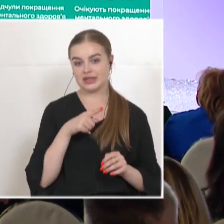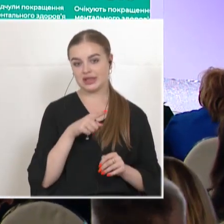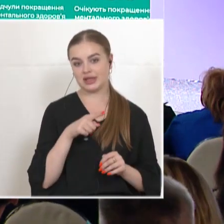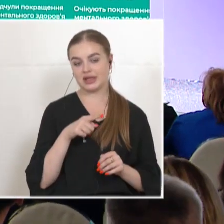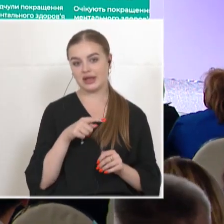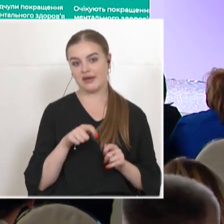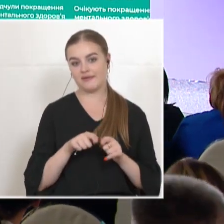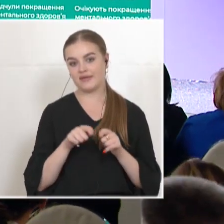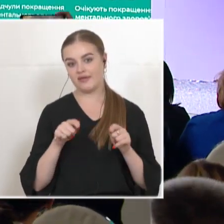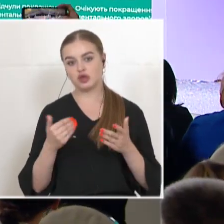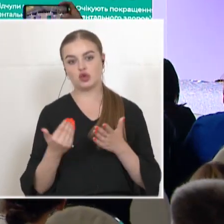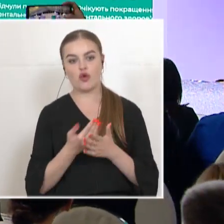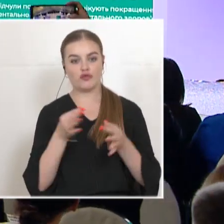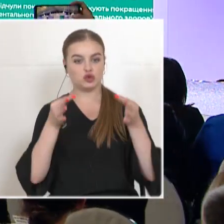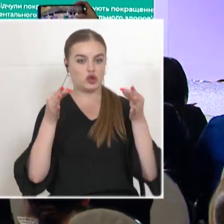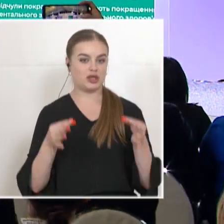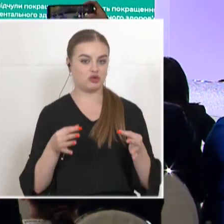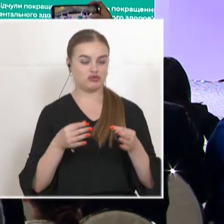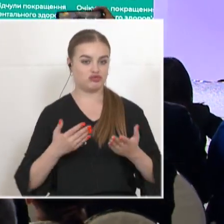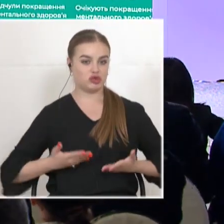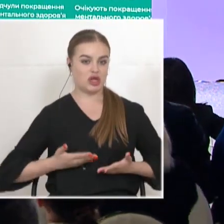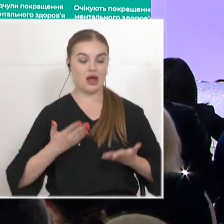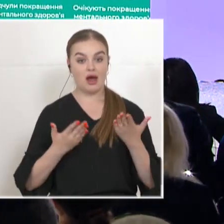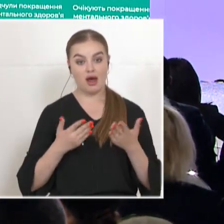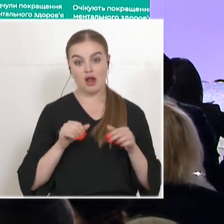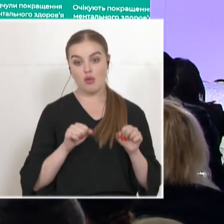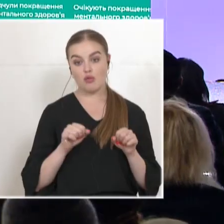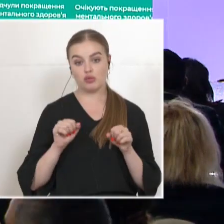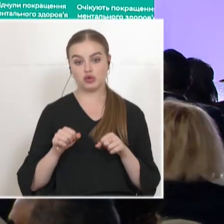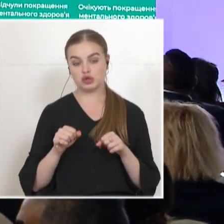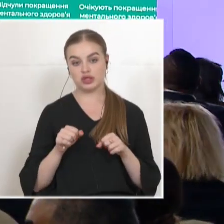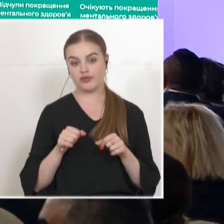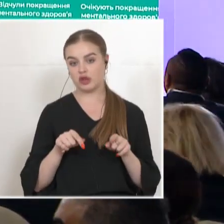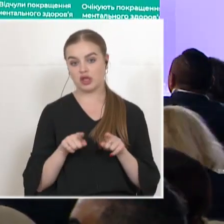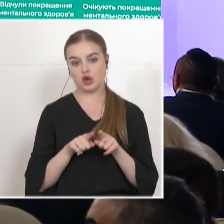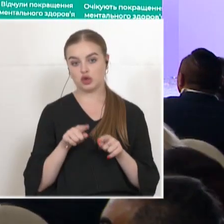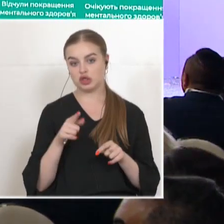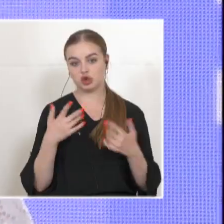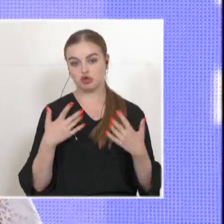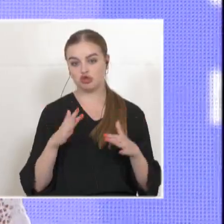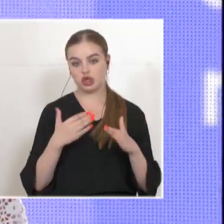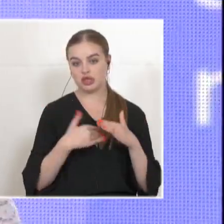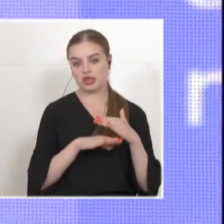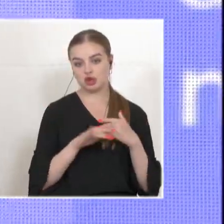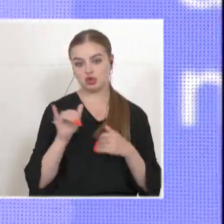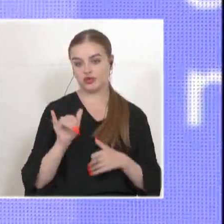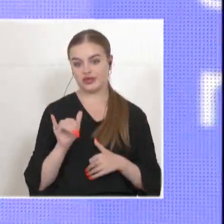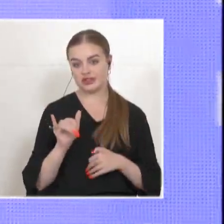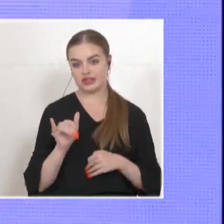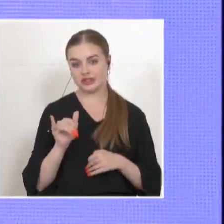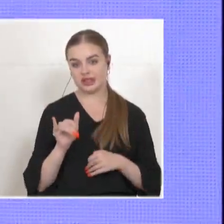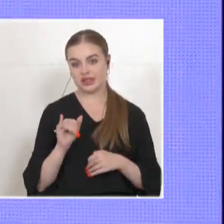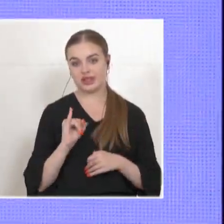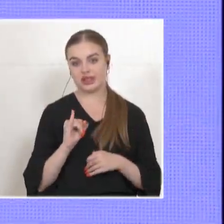відкриваєш нову сторінку в житті. Але, можливо, також ти вже йдеш в університет